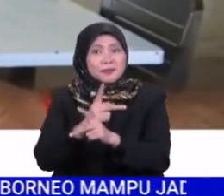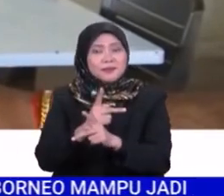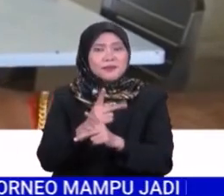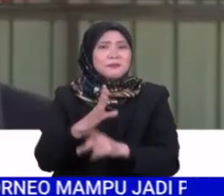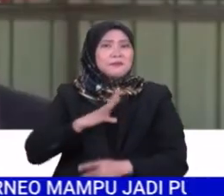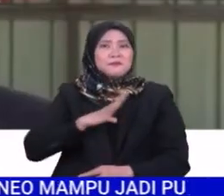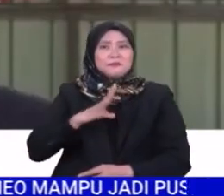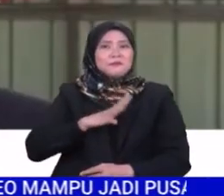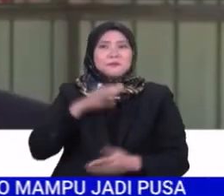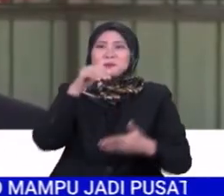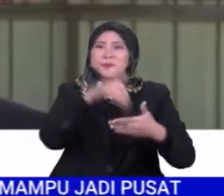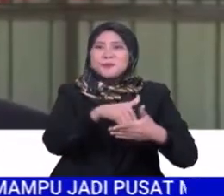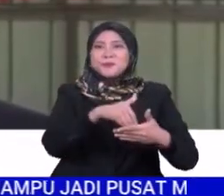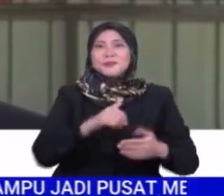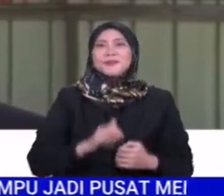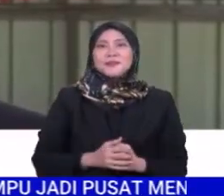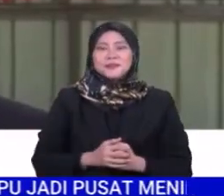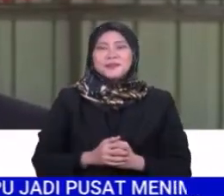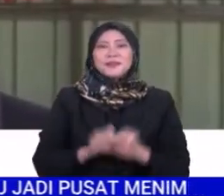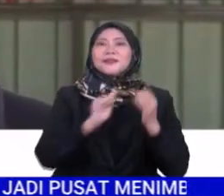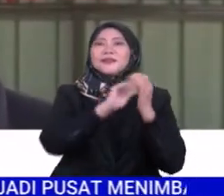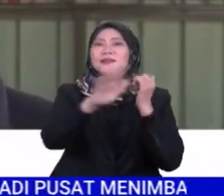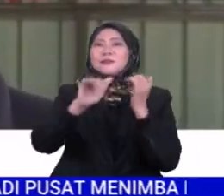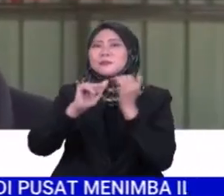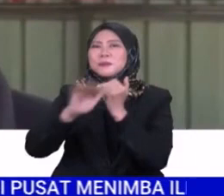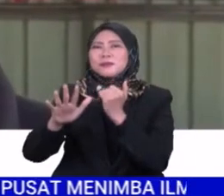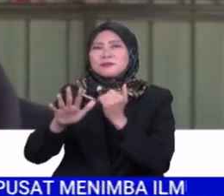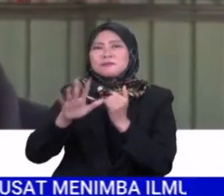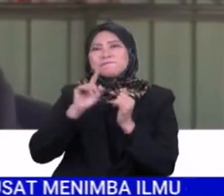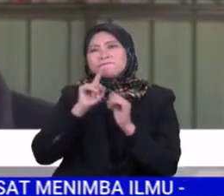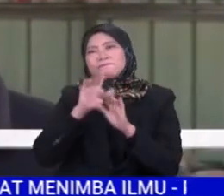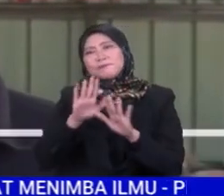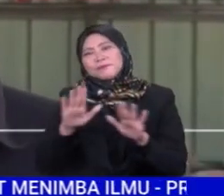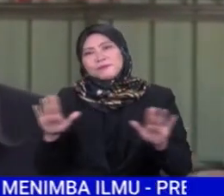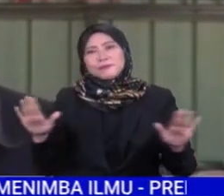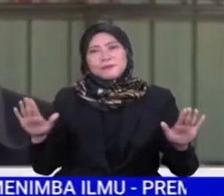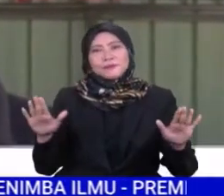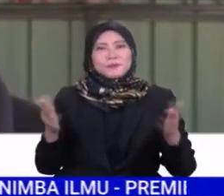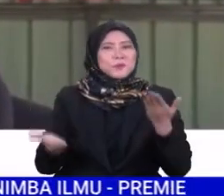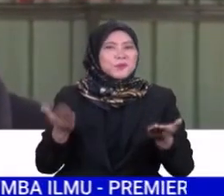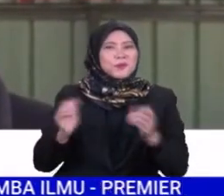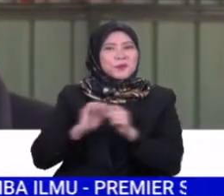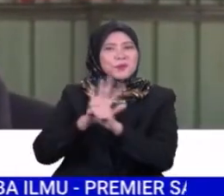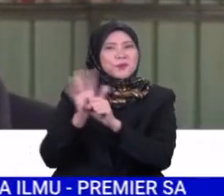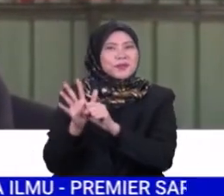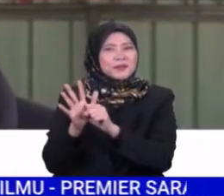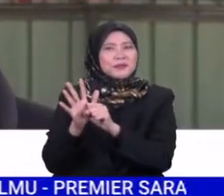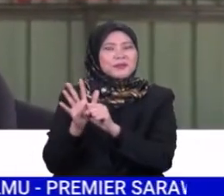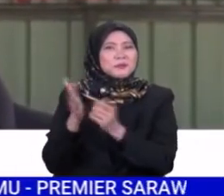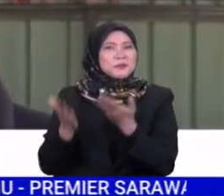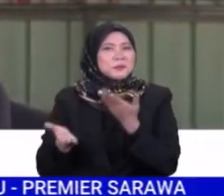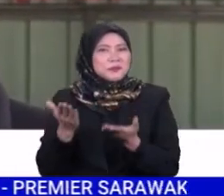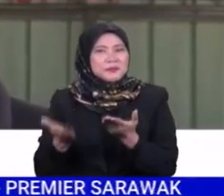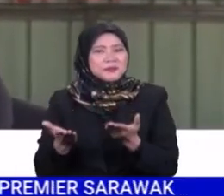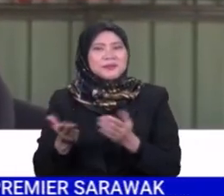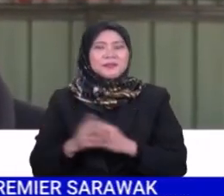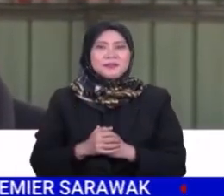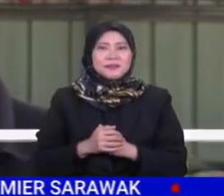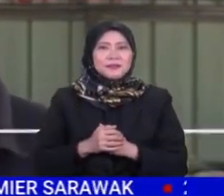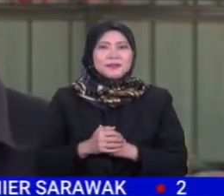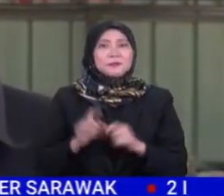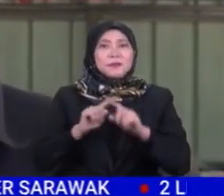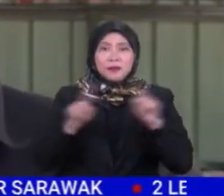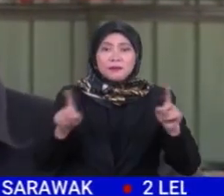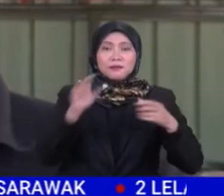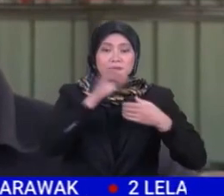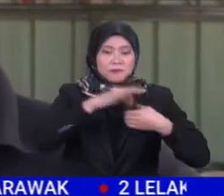je. Nampaknya kempen kali ni agak suram sikit. Kerana mungkin pandemik ini COVID-19 ada jadi agak kurang. Tapi macam